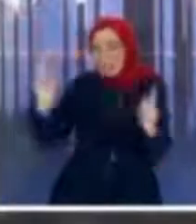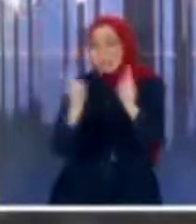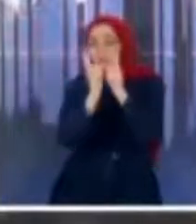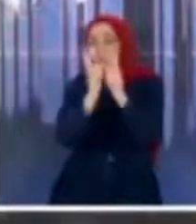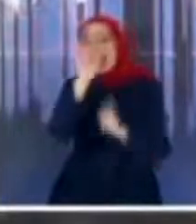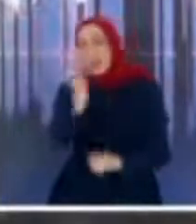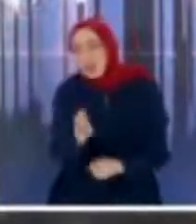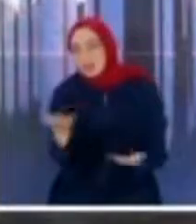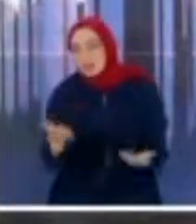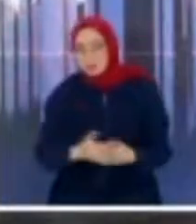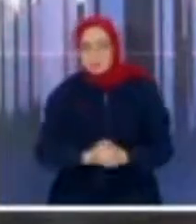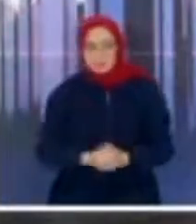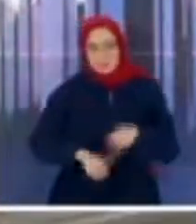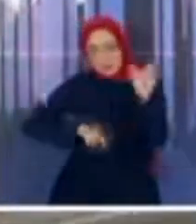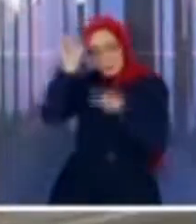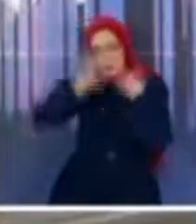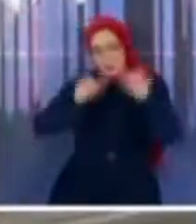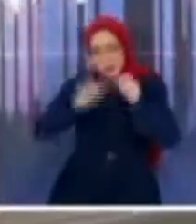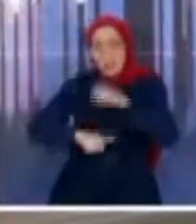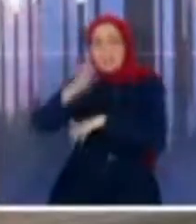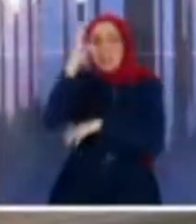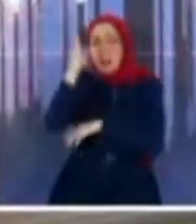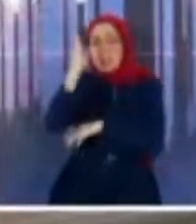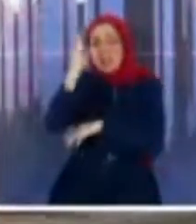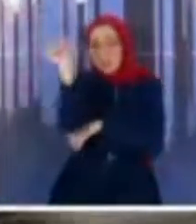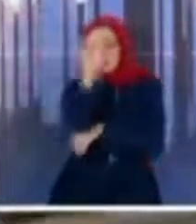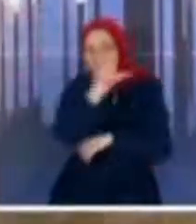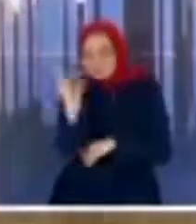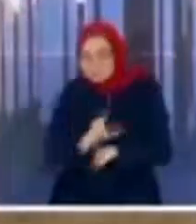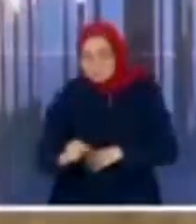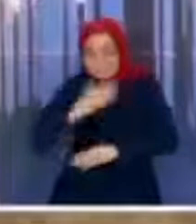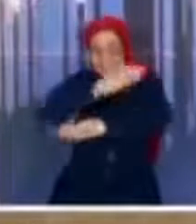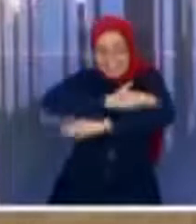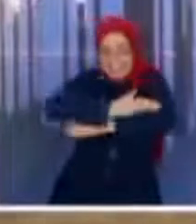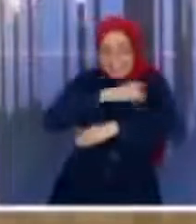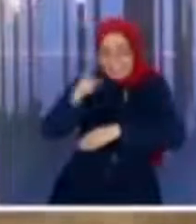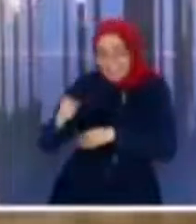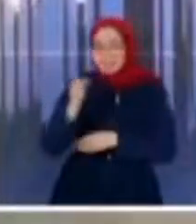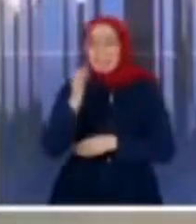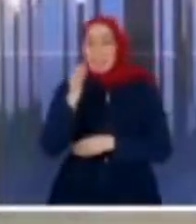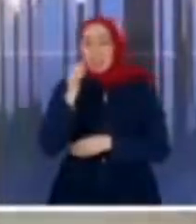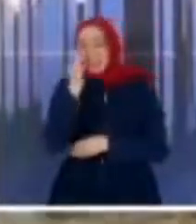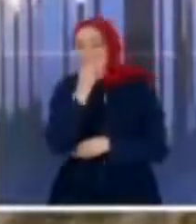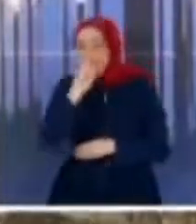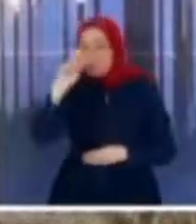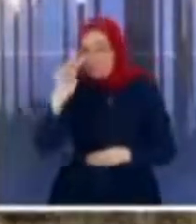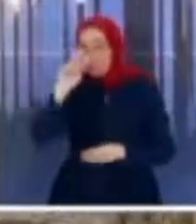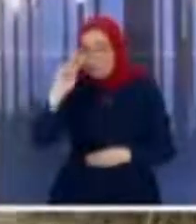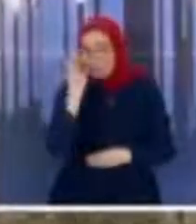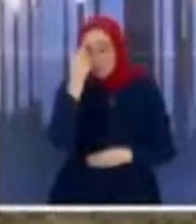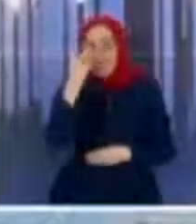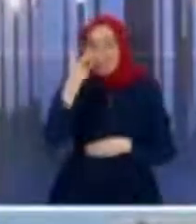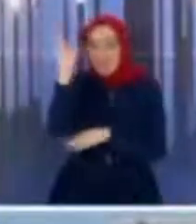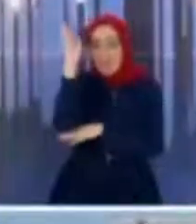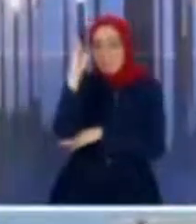النهائي، وبالتالي تمثيل ولاية باجة في المنافسة الوطنية. قدمتوا لها فرصة قيمة باش ترفع اليوم راية ولاية باجة